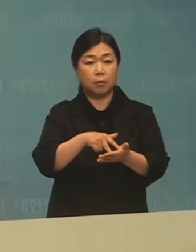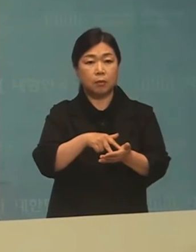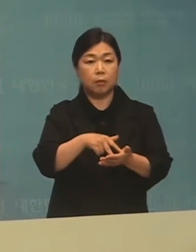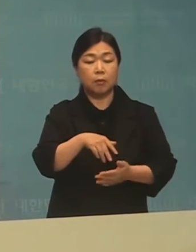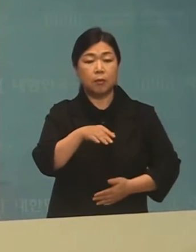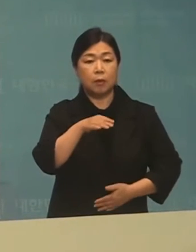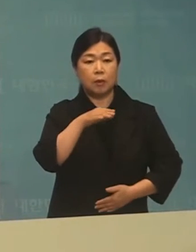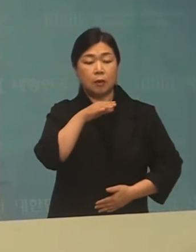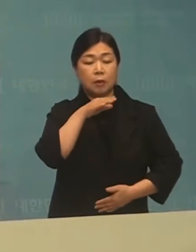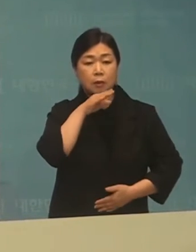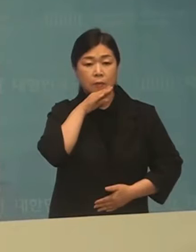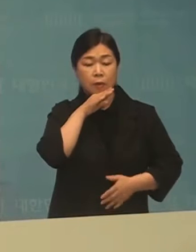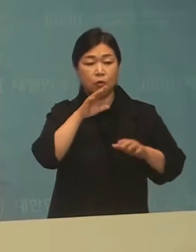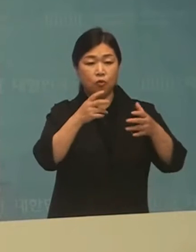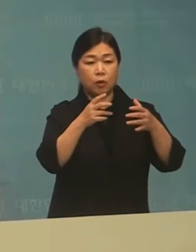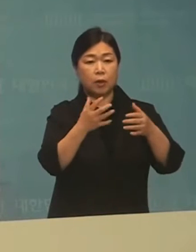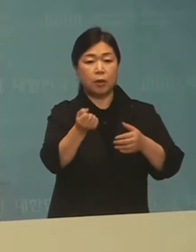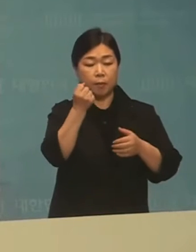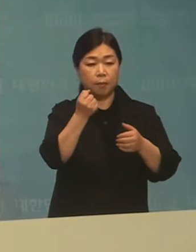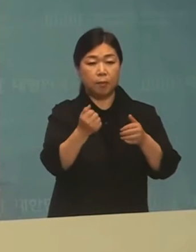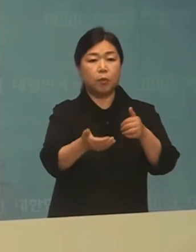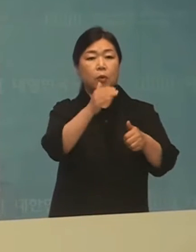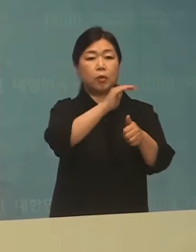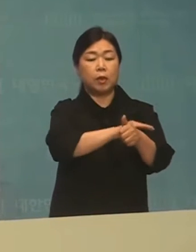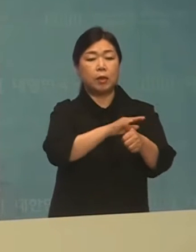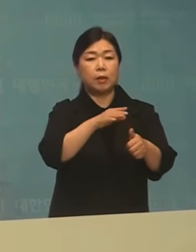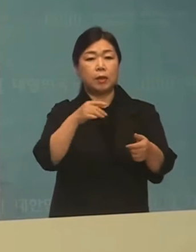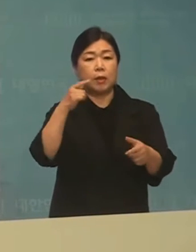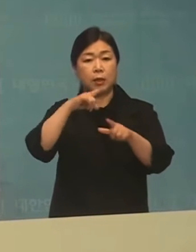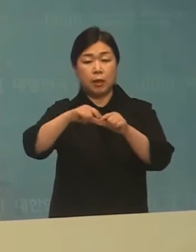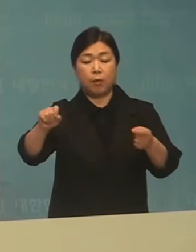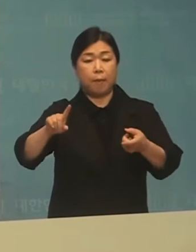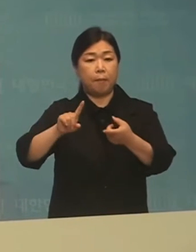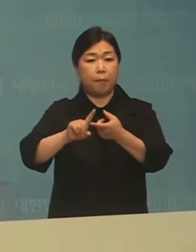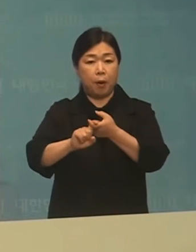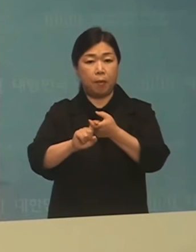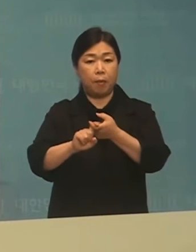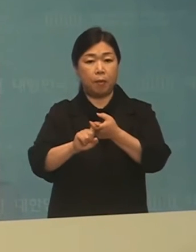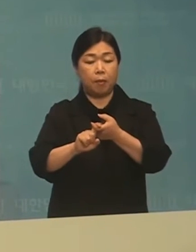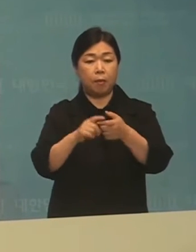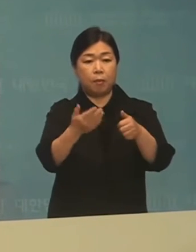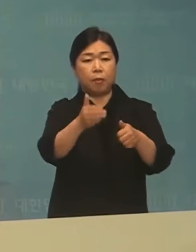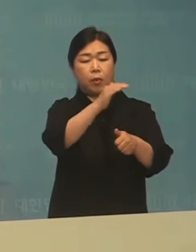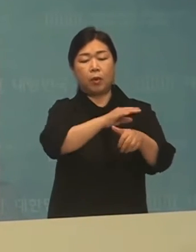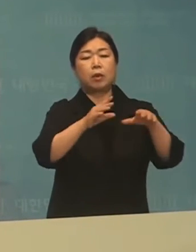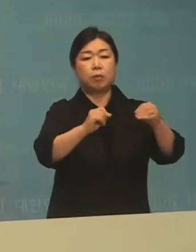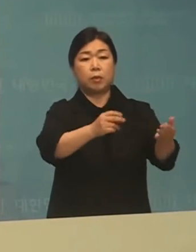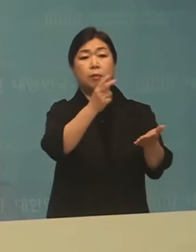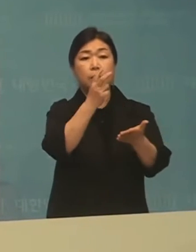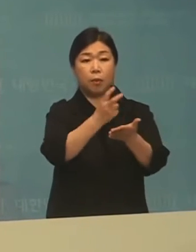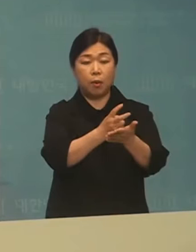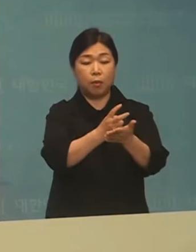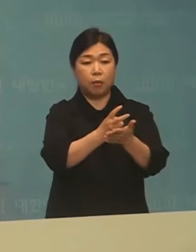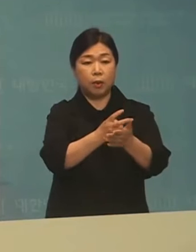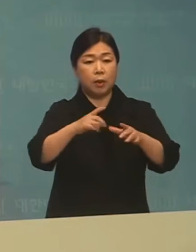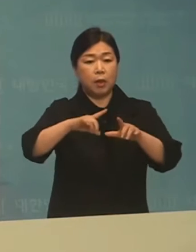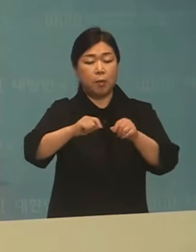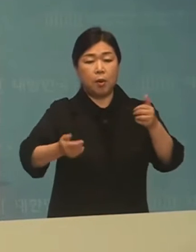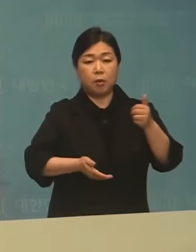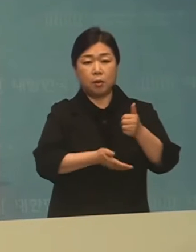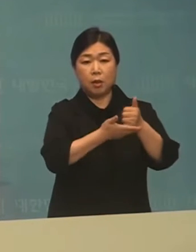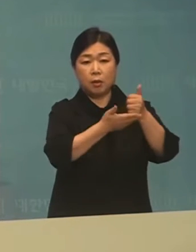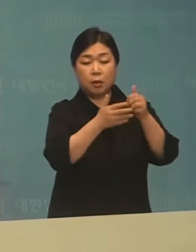안장을 금지하는 법, 친일 찬양 금지법 등 친일